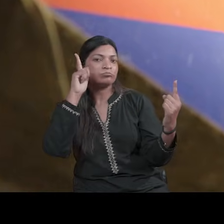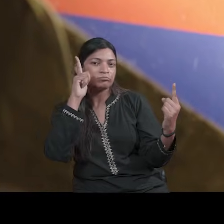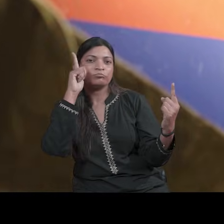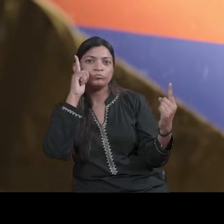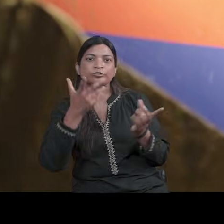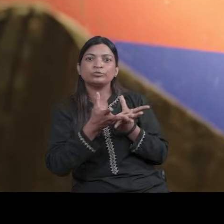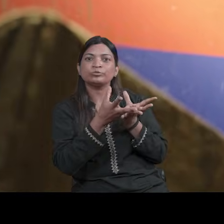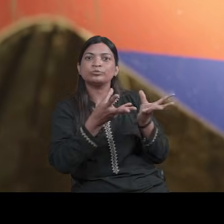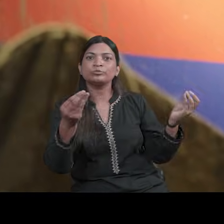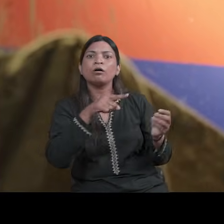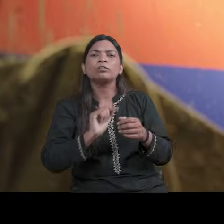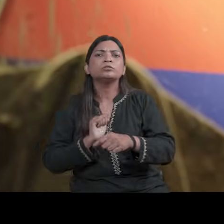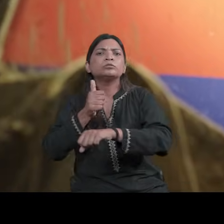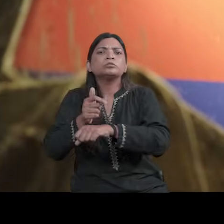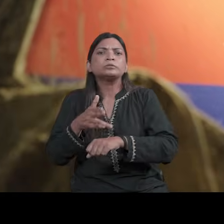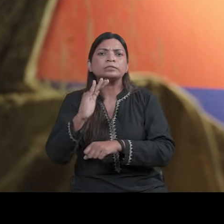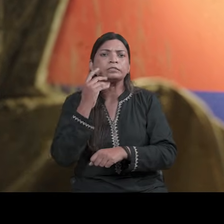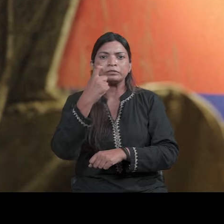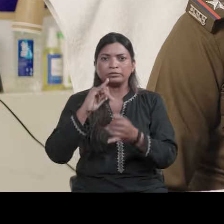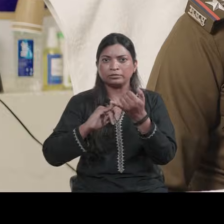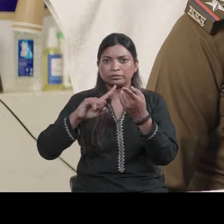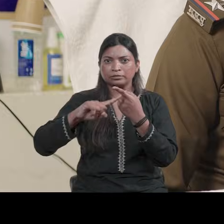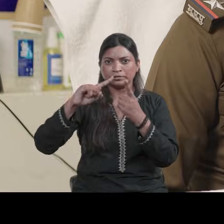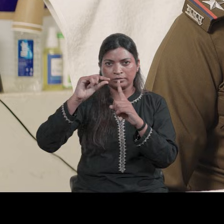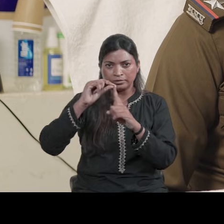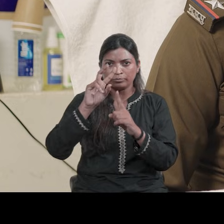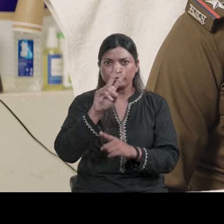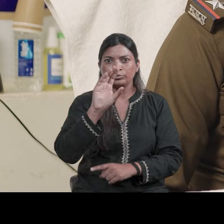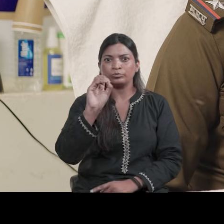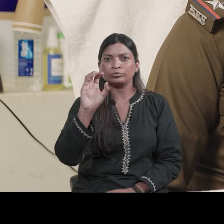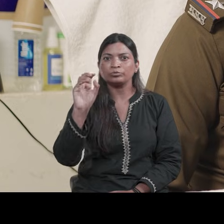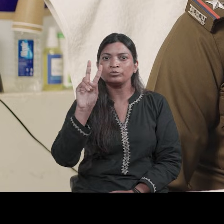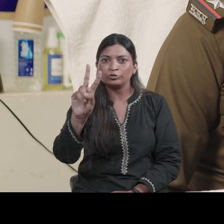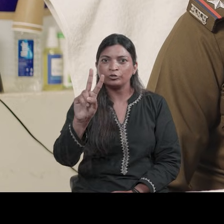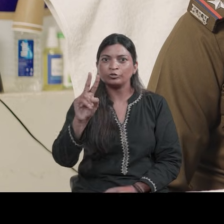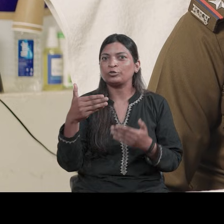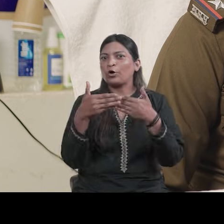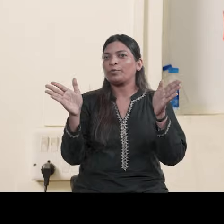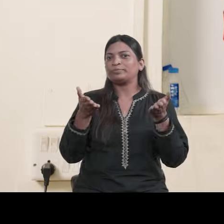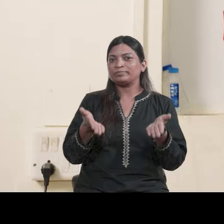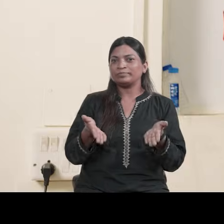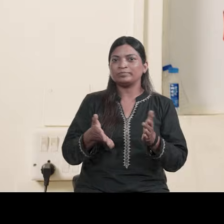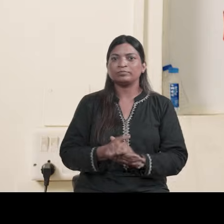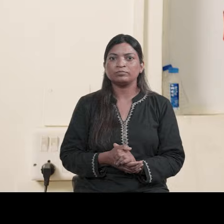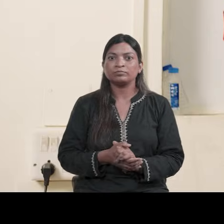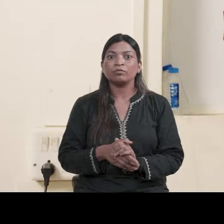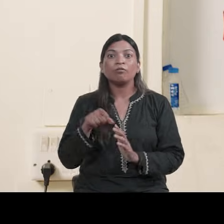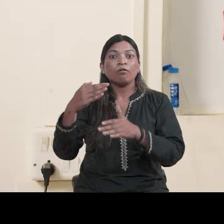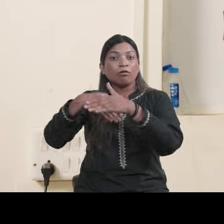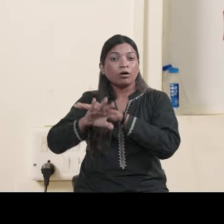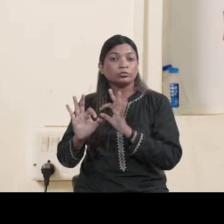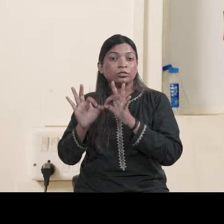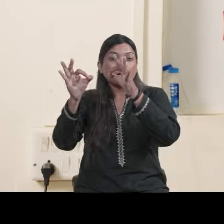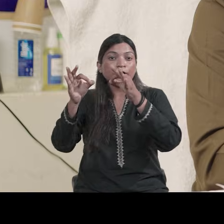जाती है और इसका शुभारंभ 7 सितंबर 2000 को बतौर मूक बधिर फ्रेंडली थाना के रूप में हुआ था। इसके अंतर्गत हमने उनके